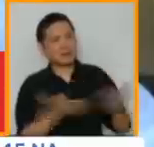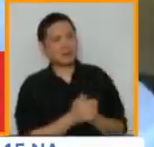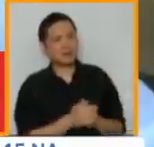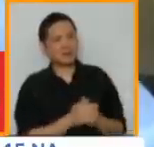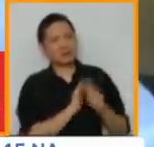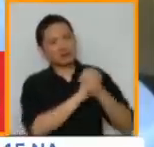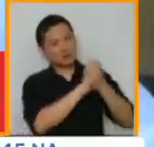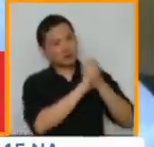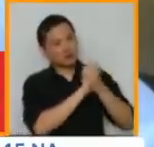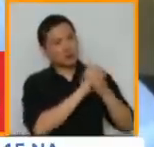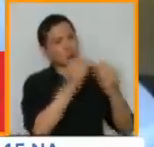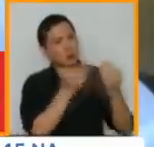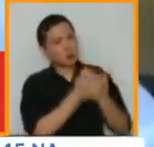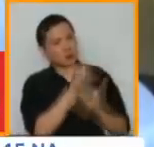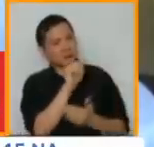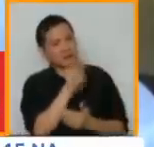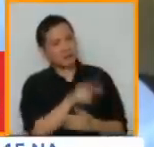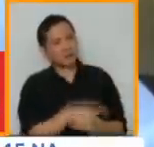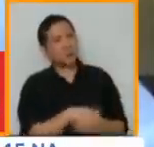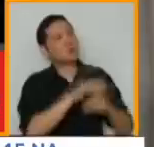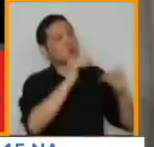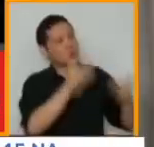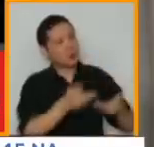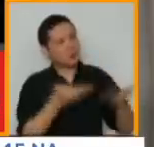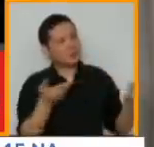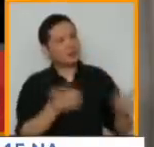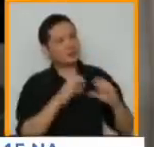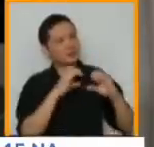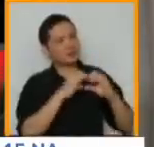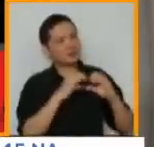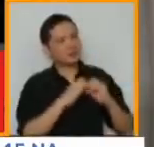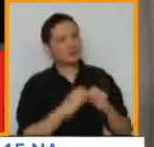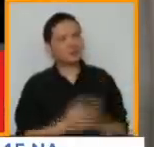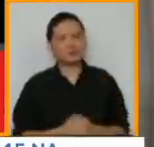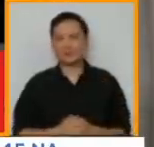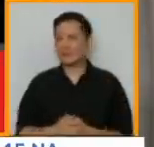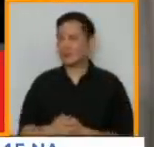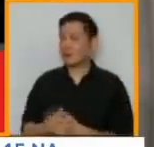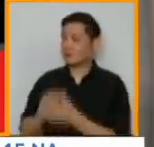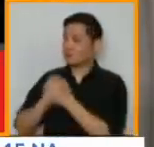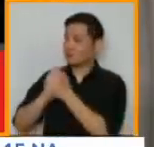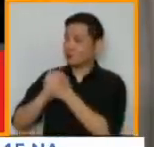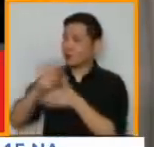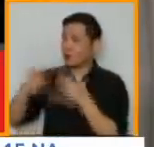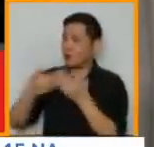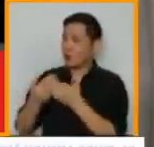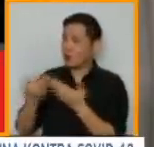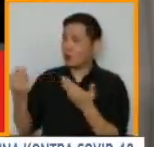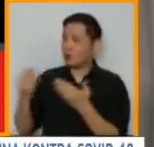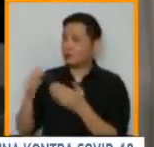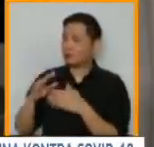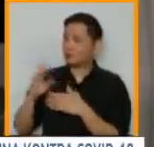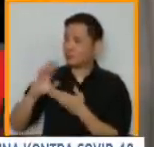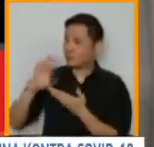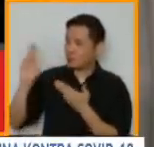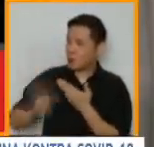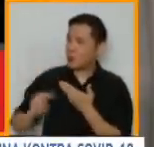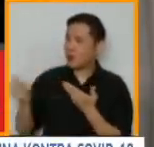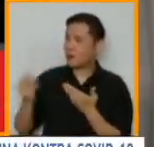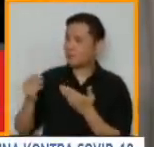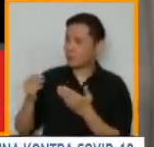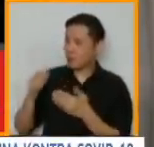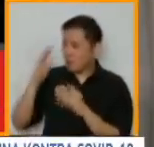show and welcome to the Kapuso Network, John Lloyd. Congratulations sa lahat ng mga projects mo and sana makatrabaho talaga yung idol ko